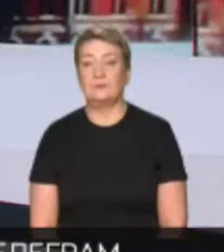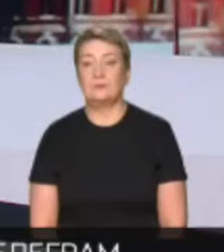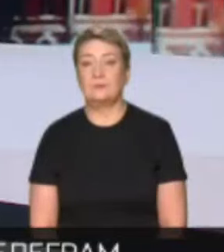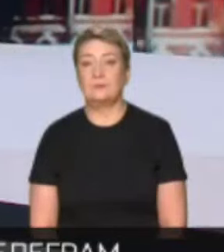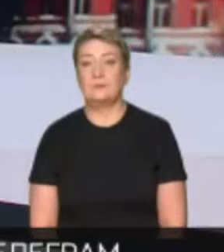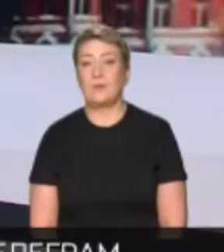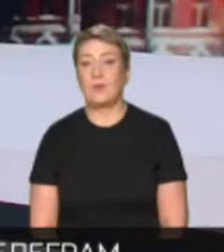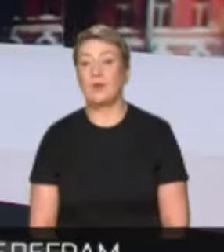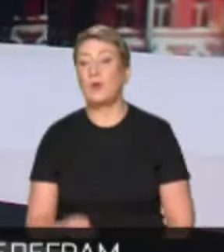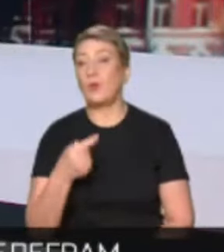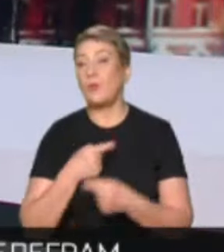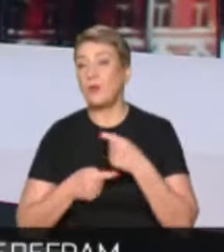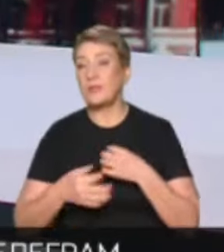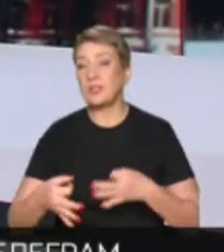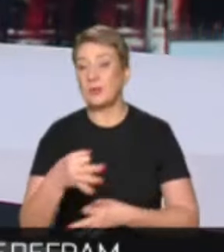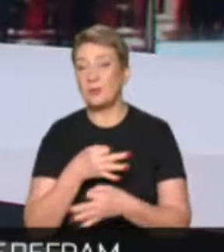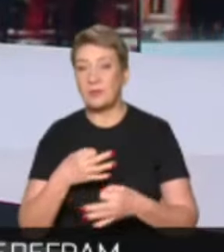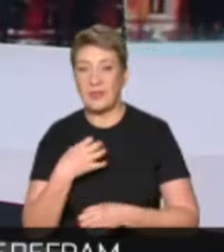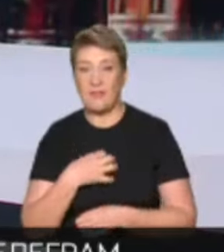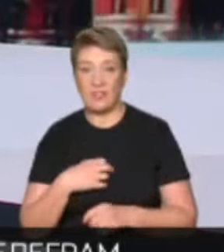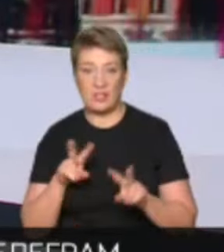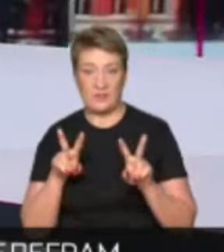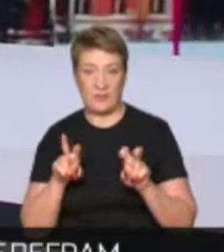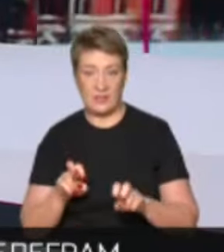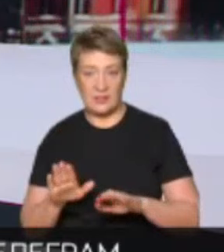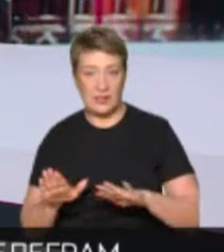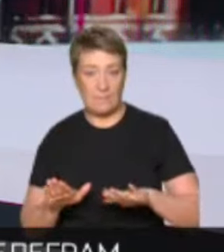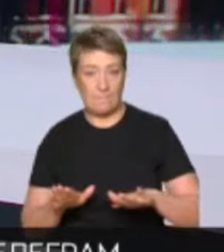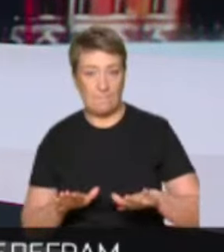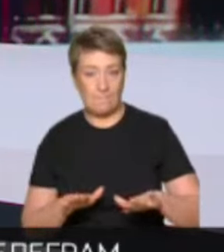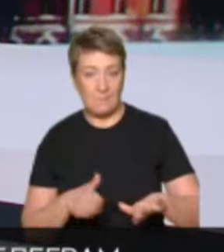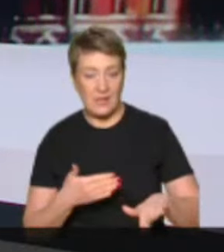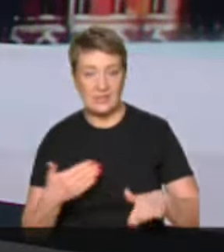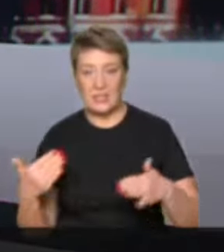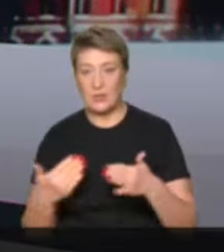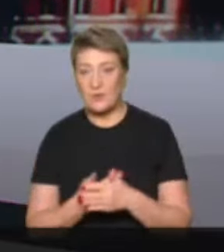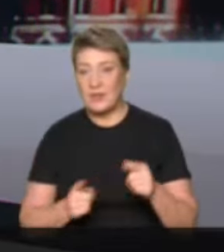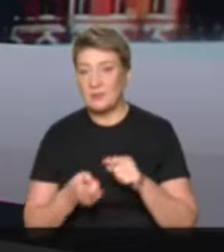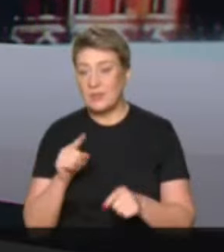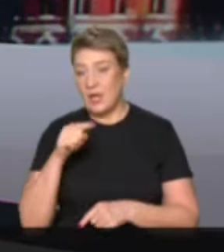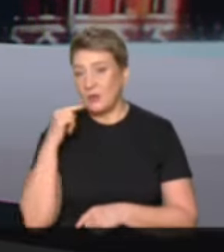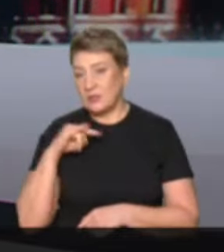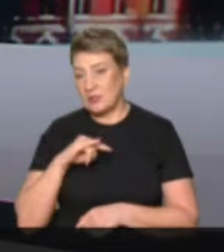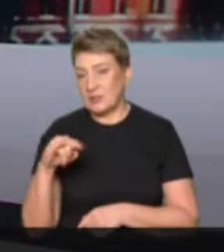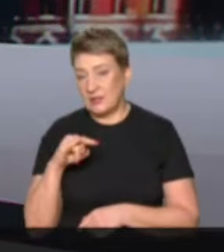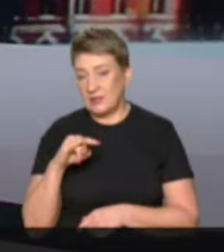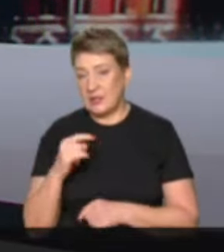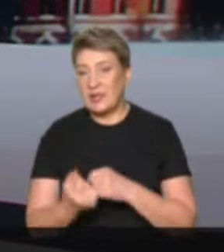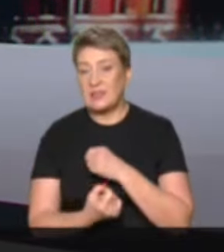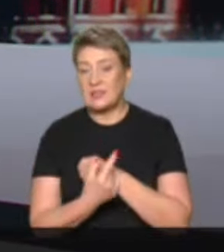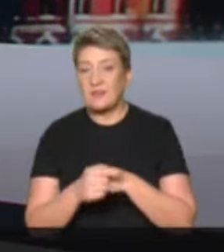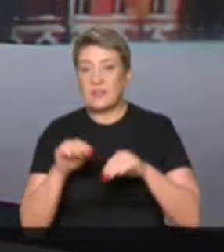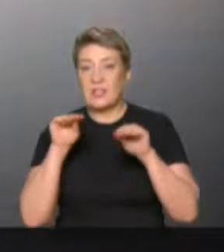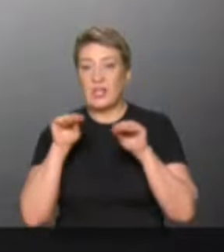Ну і повернемося до обговорення важливої теми. Після новин про збиття російського літака з'явився допис командувача повітряних